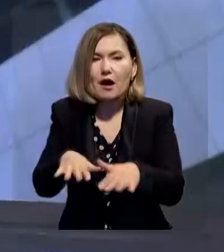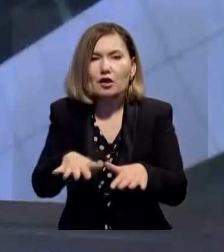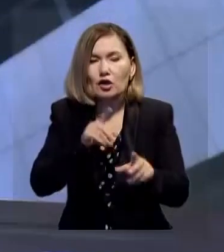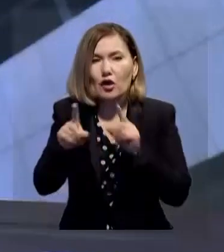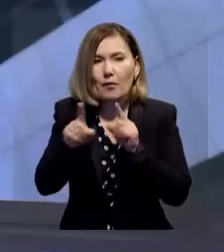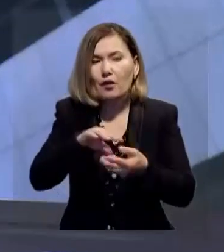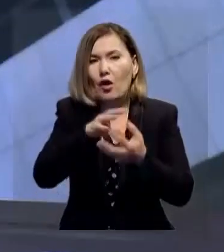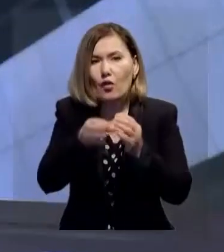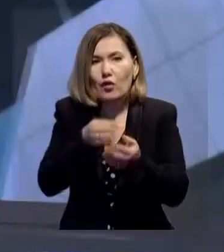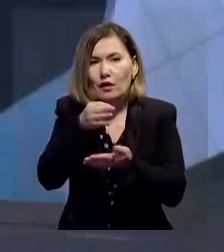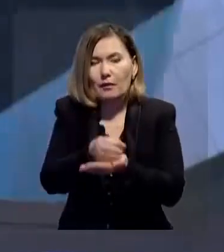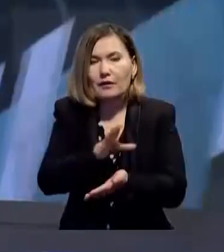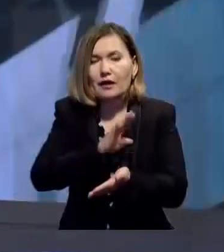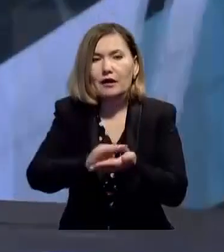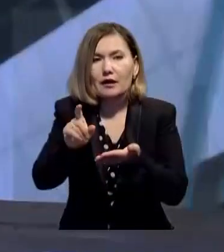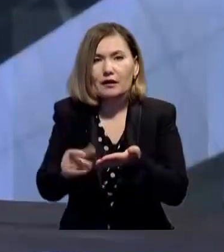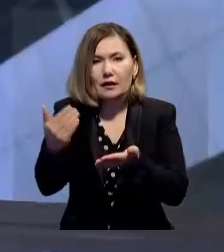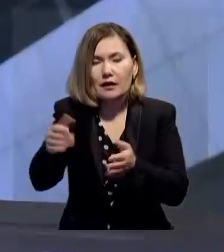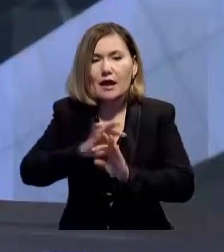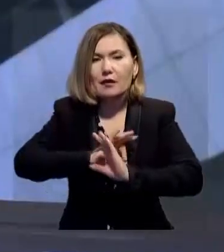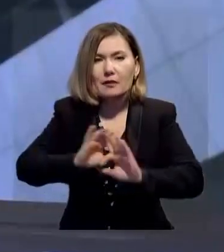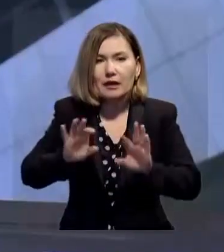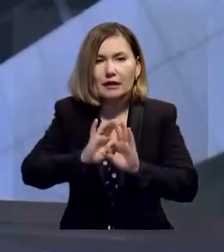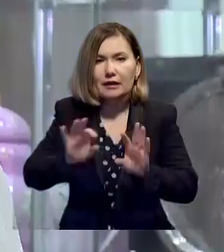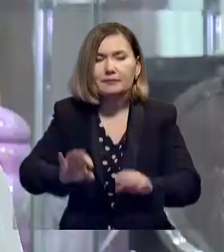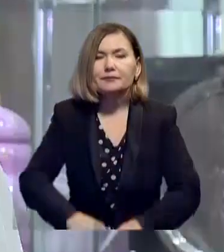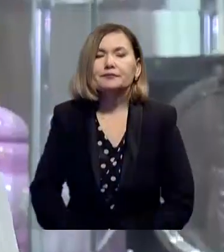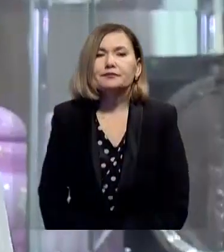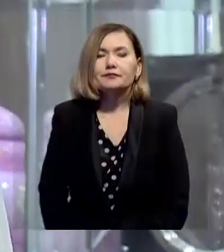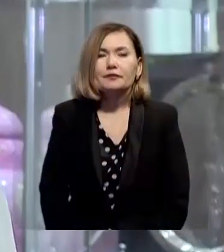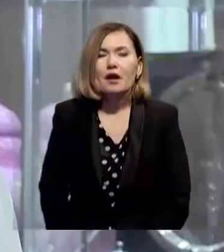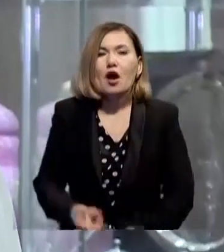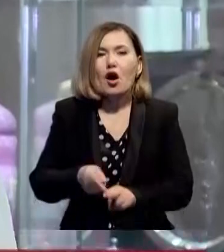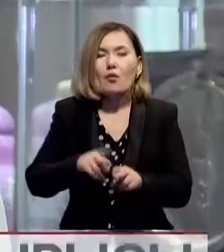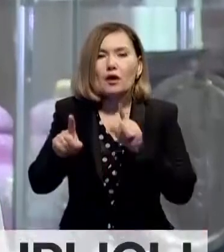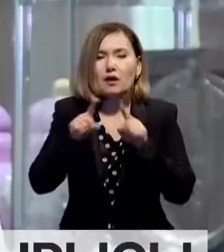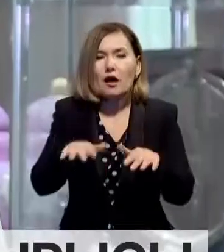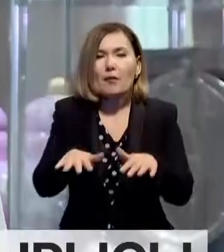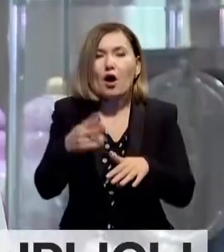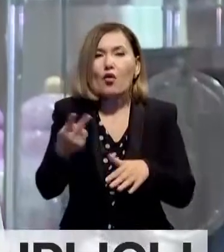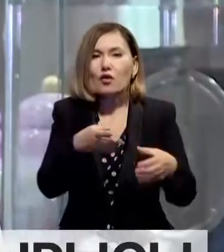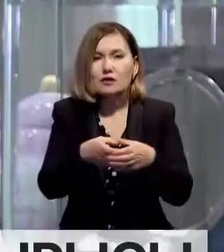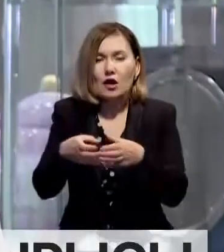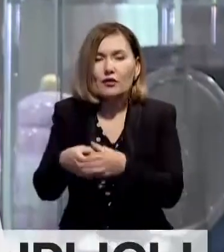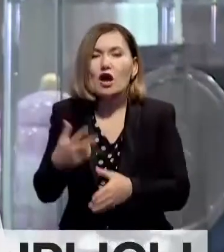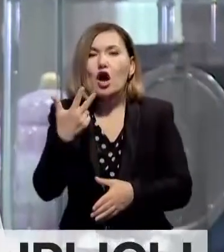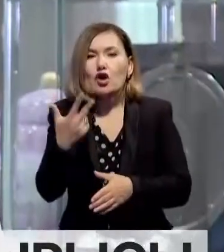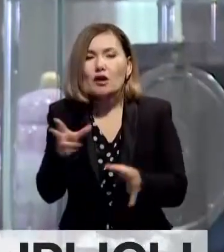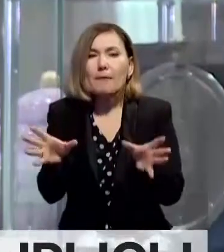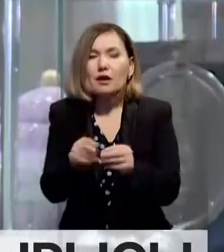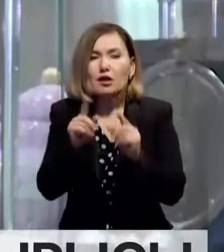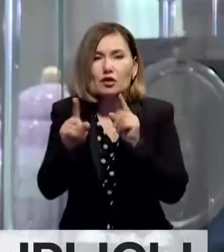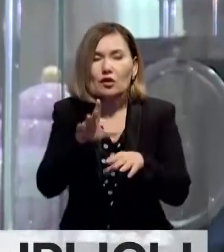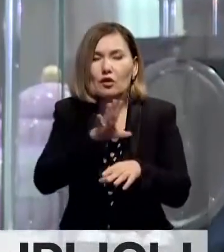отырысында қорытындыланды. Мерей Мұратханқызы толықтырады. Бұл сессиядағы қос палатаның үшінші бірлескен